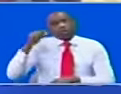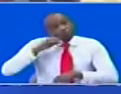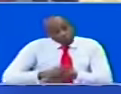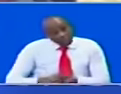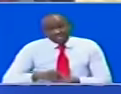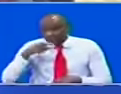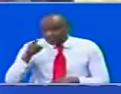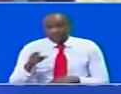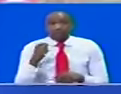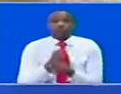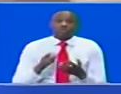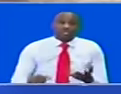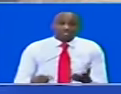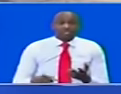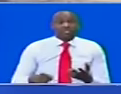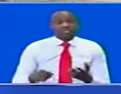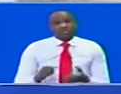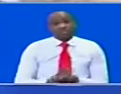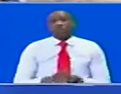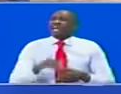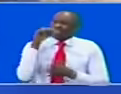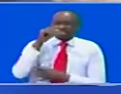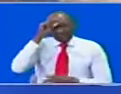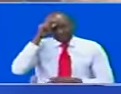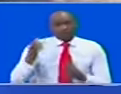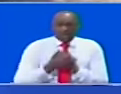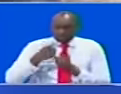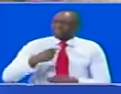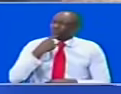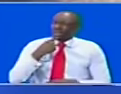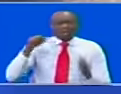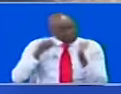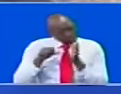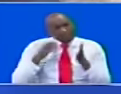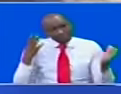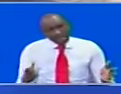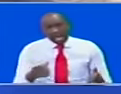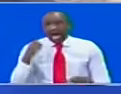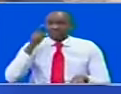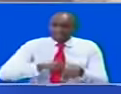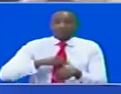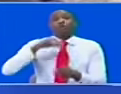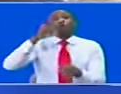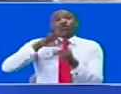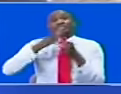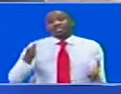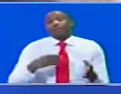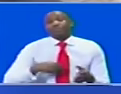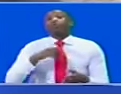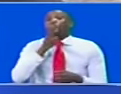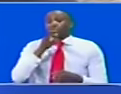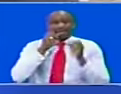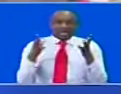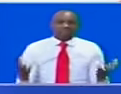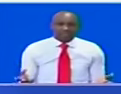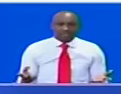Watoto natamba. Tunajaribu serikali tusaidie bana. Hii Turkana imekuwa na shida. Mara kura unaomba kura lakini tukingojea tupatiwe maji atuletee